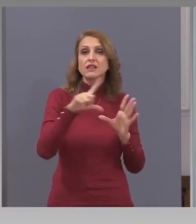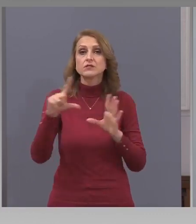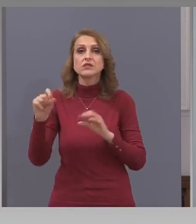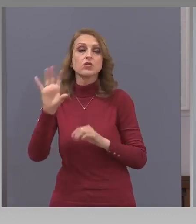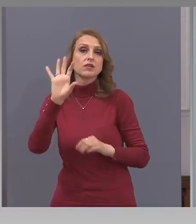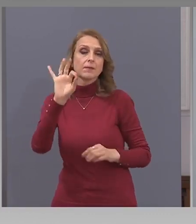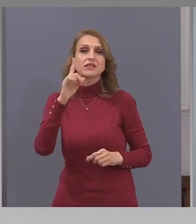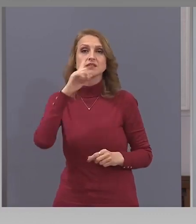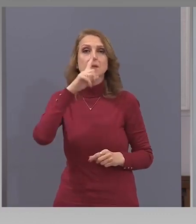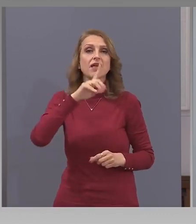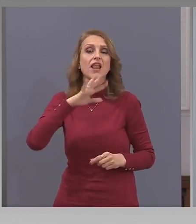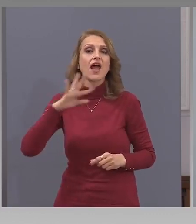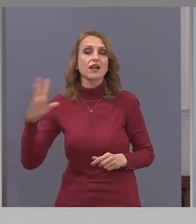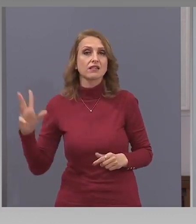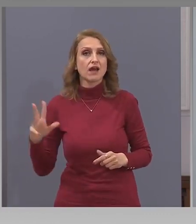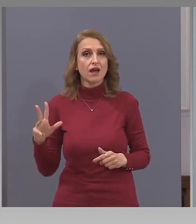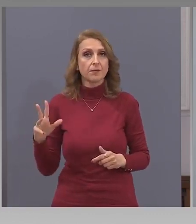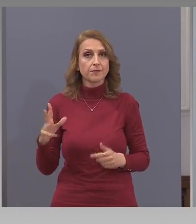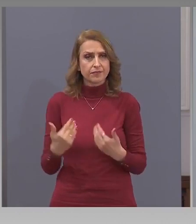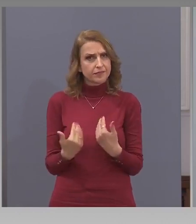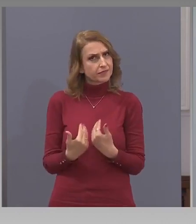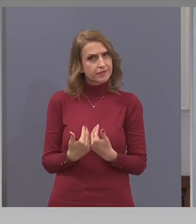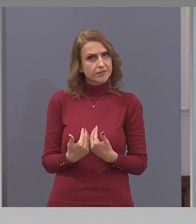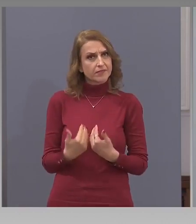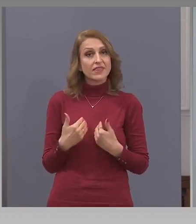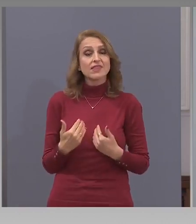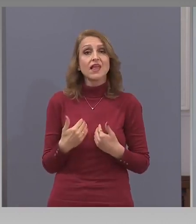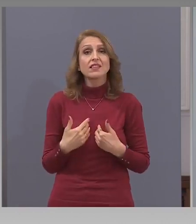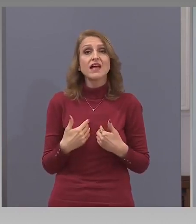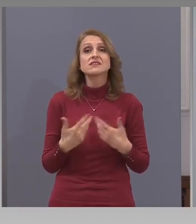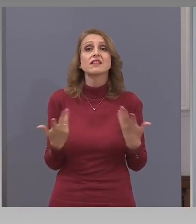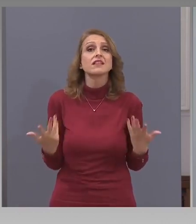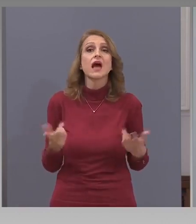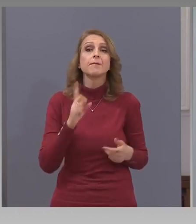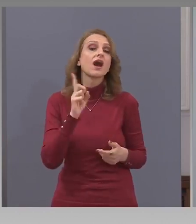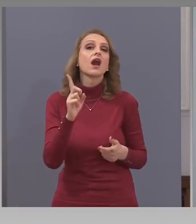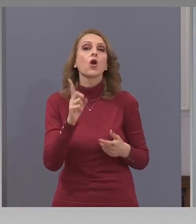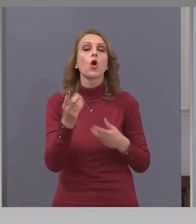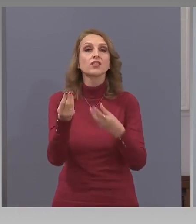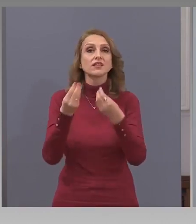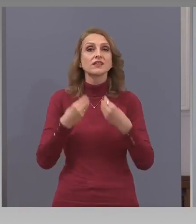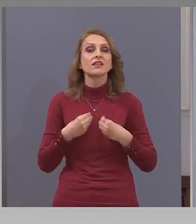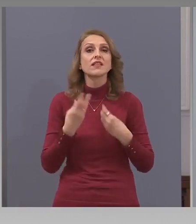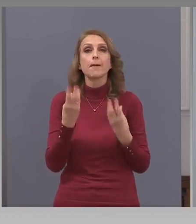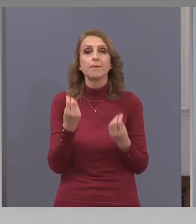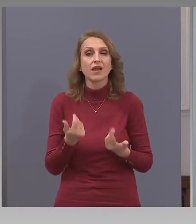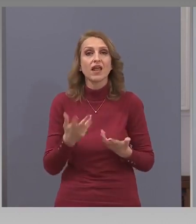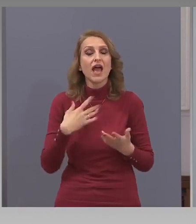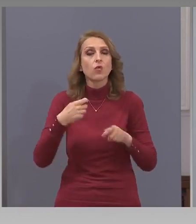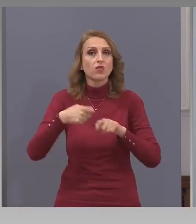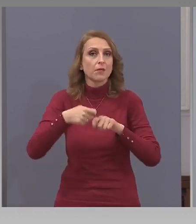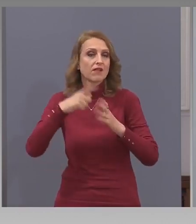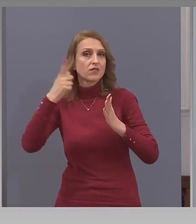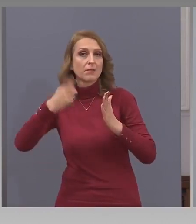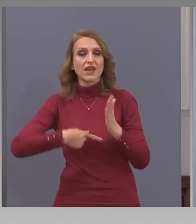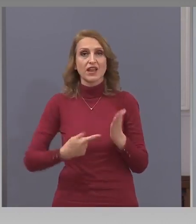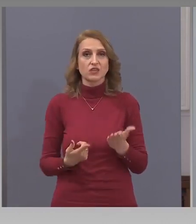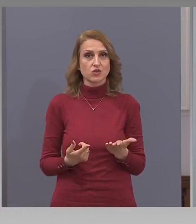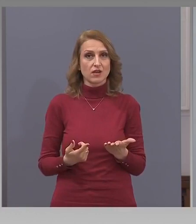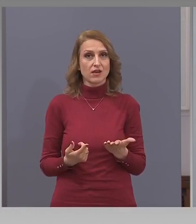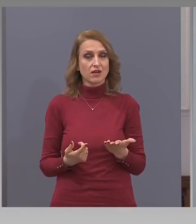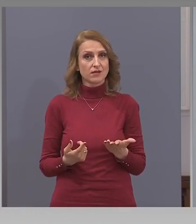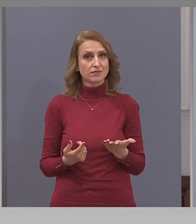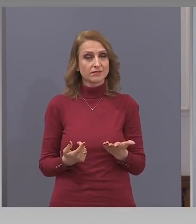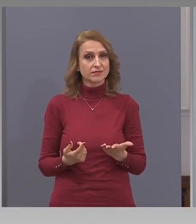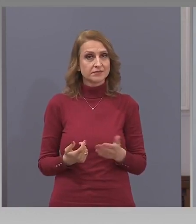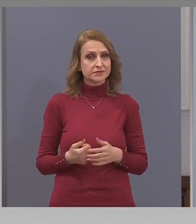тях. На нас няма и кой да ни даде пари, ако допусне и тая грешка. Ще кажат, идете, има международен